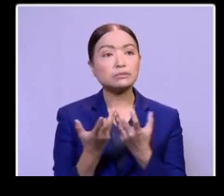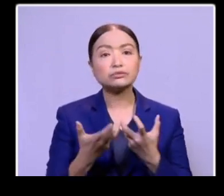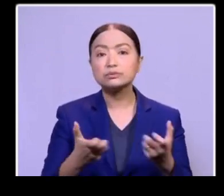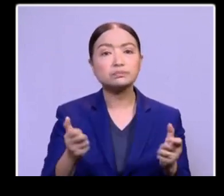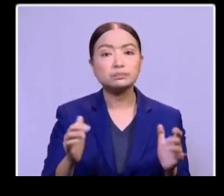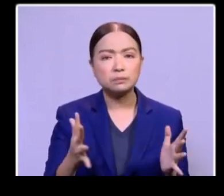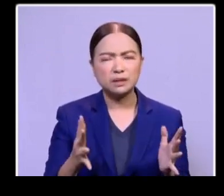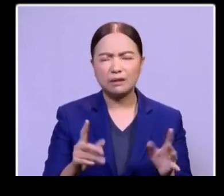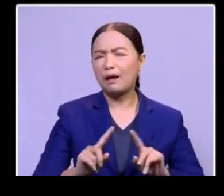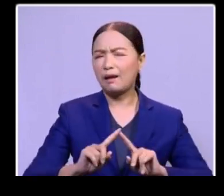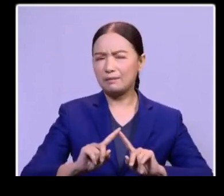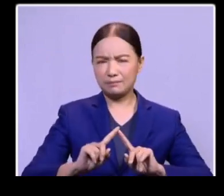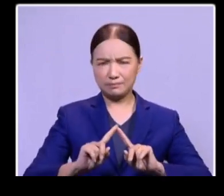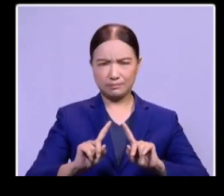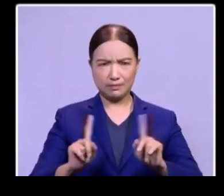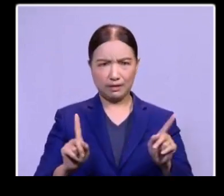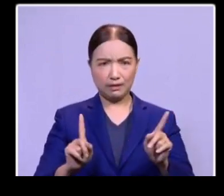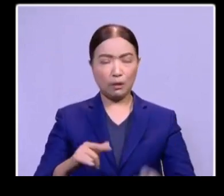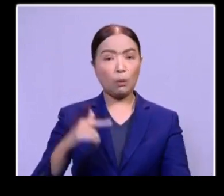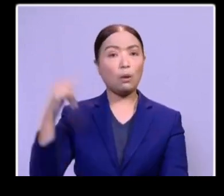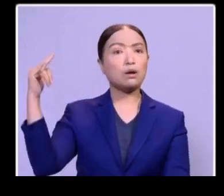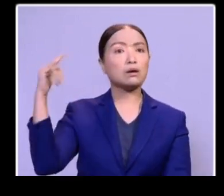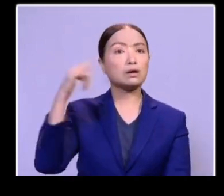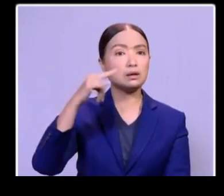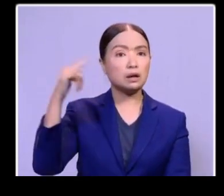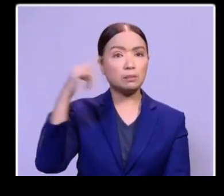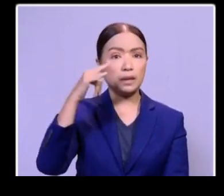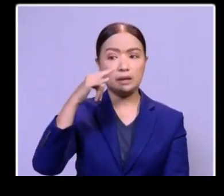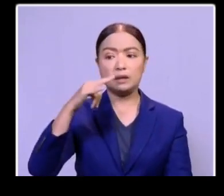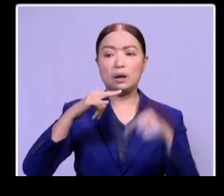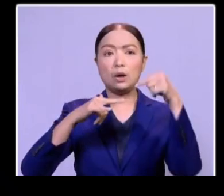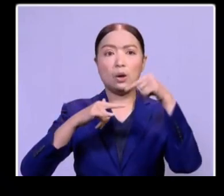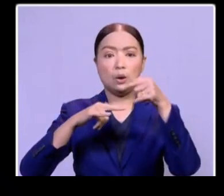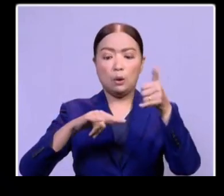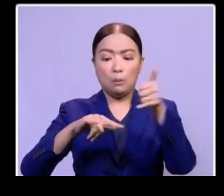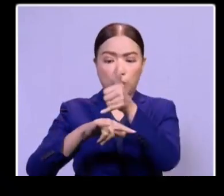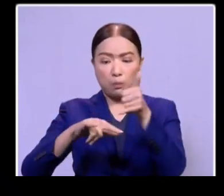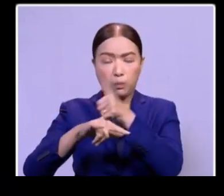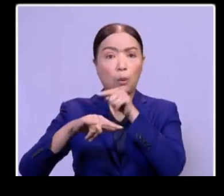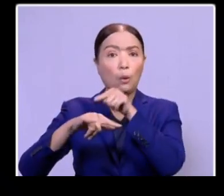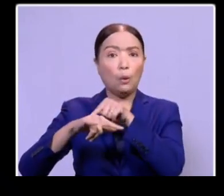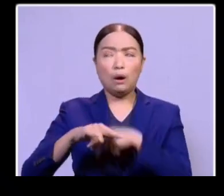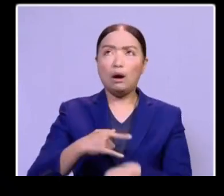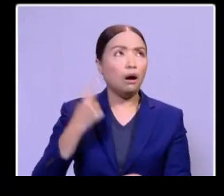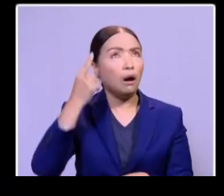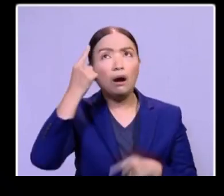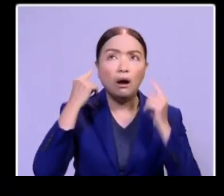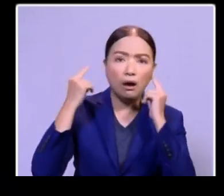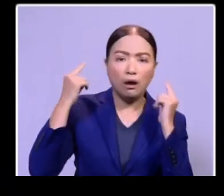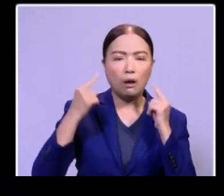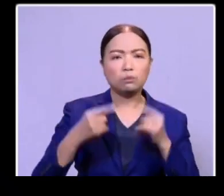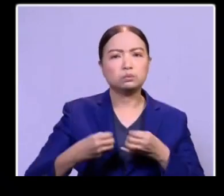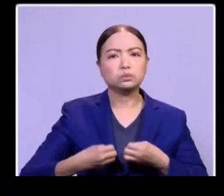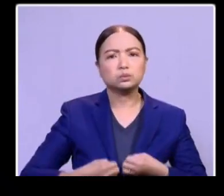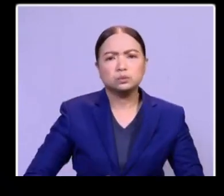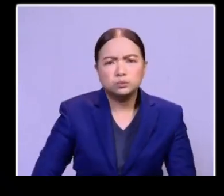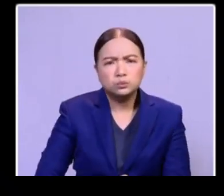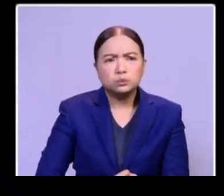แต่ว่าคนบนเครื่องบินต้องตกใจอย่างหนักเป็นเครื่องบินสายการบินแอร์เอเชียไ